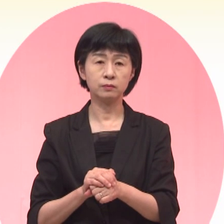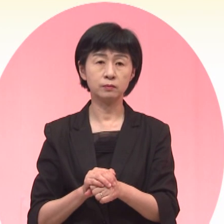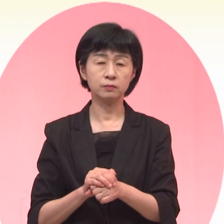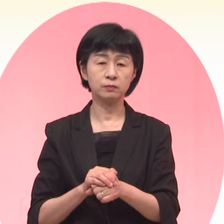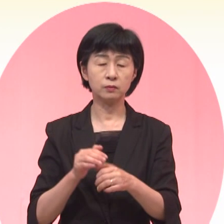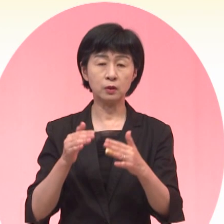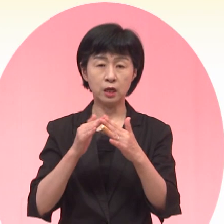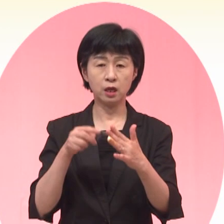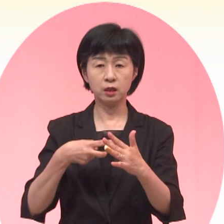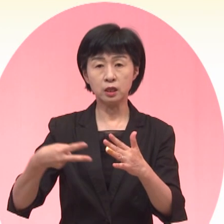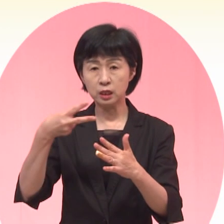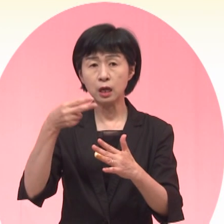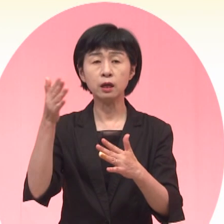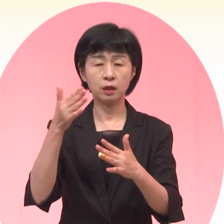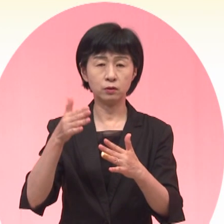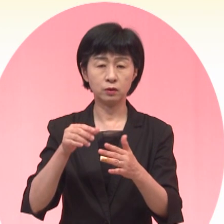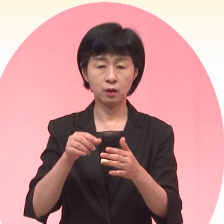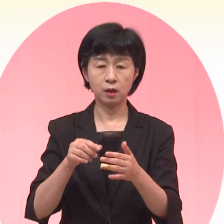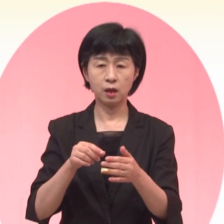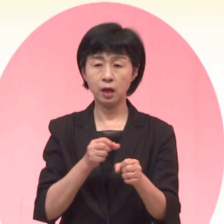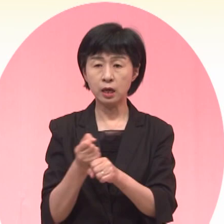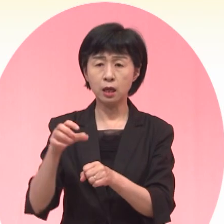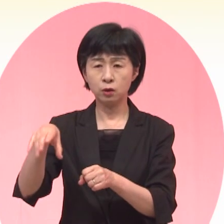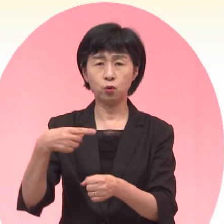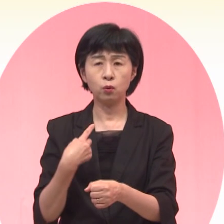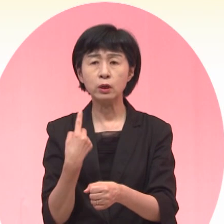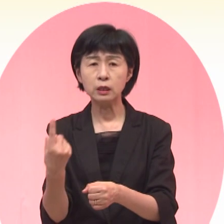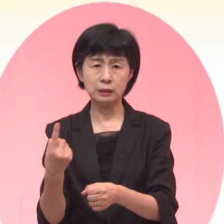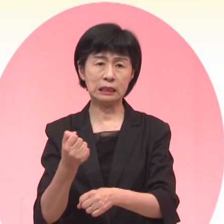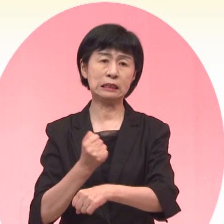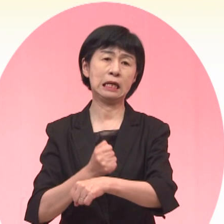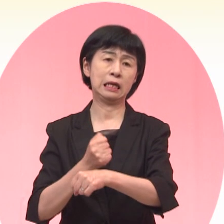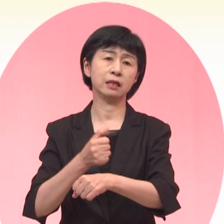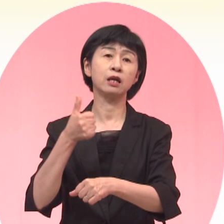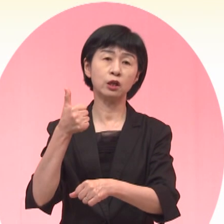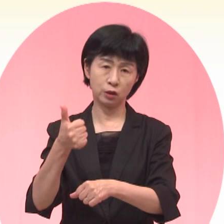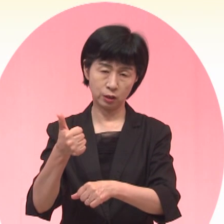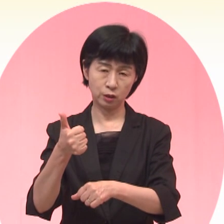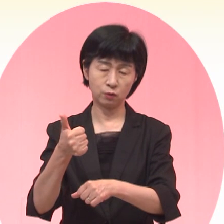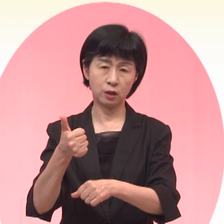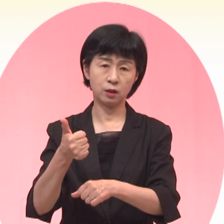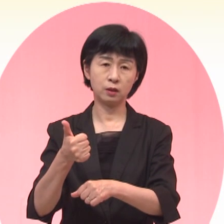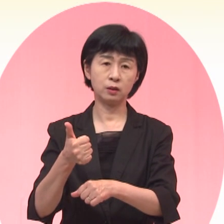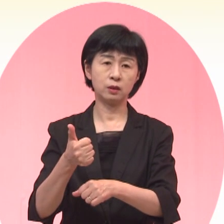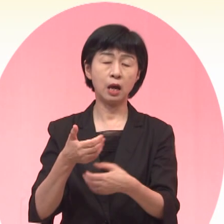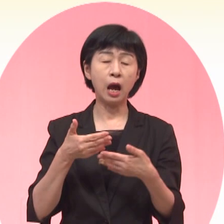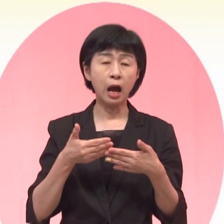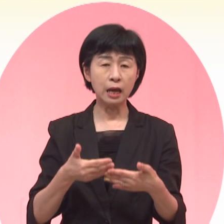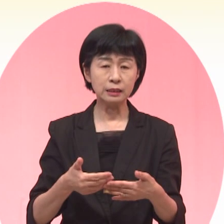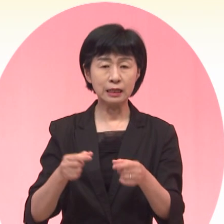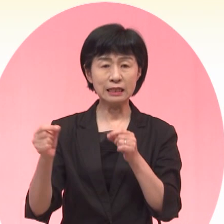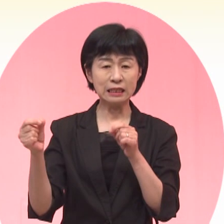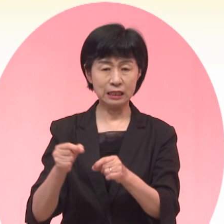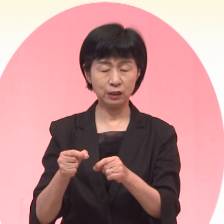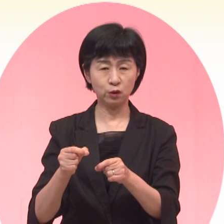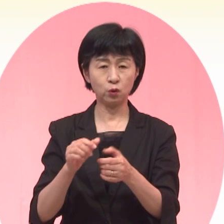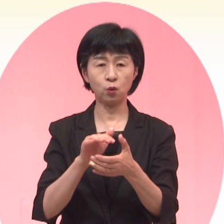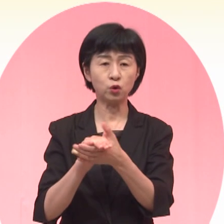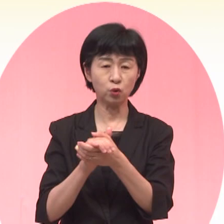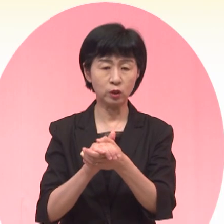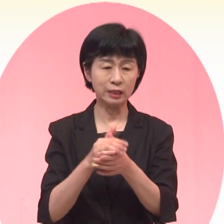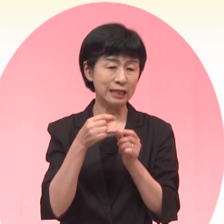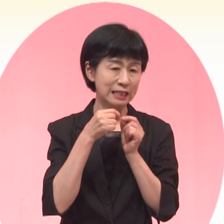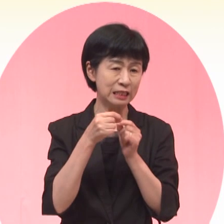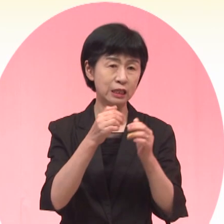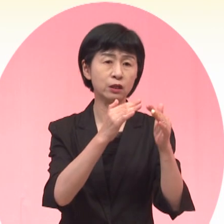家に2階がなく指定緊急避難所まで行くのにリスクのある方などは、安全な近所、友